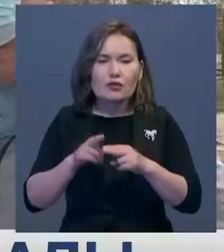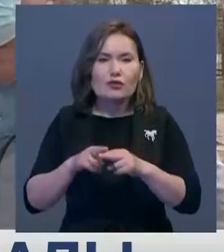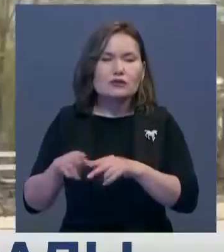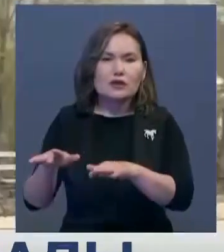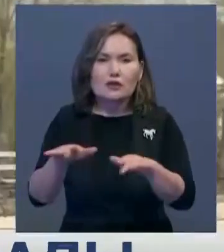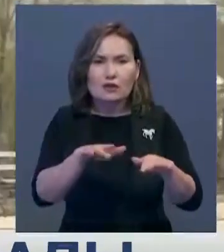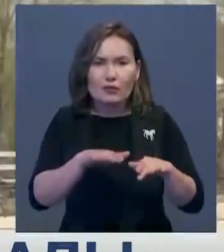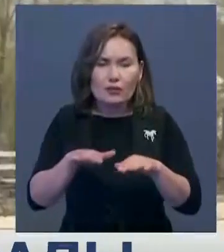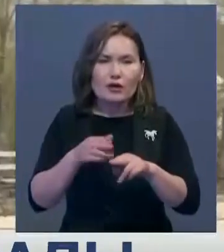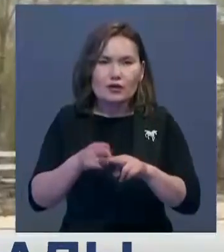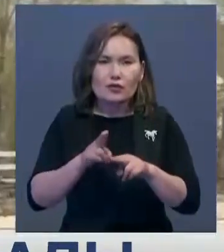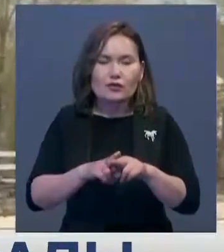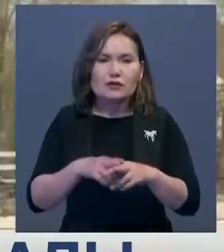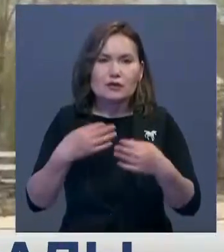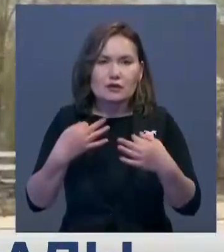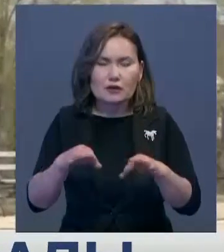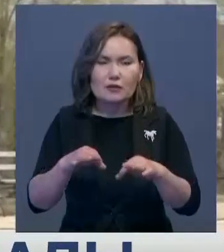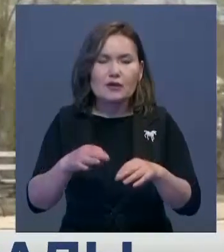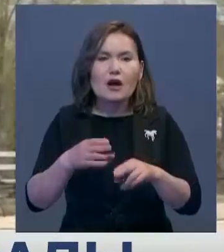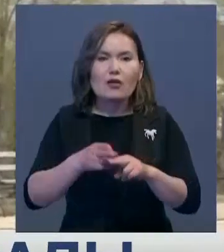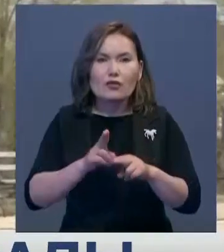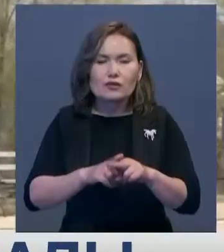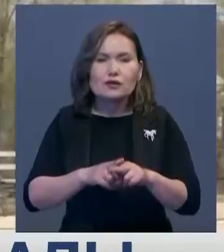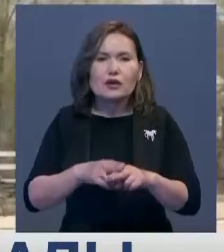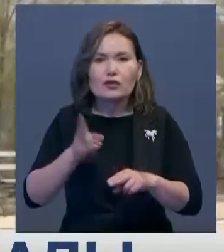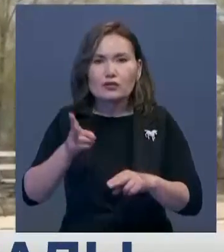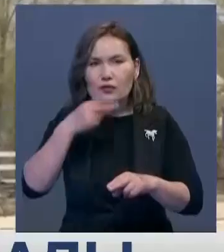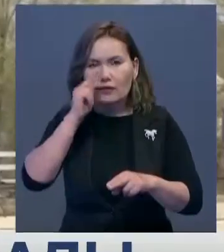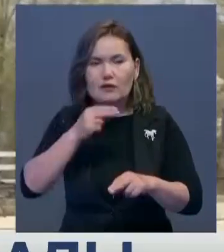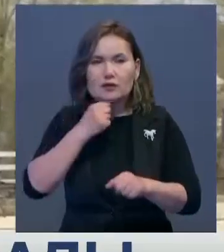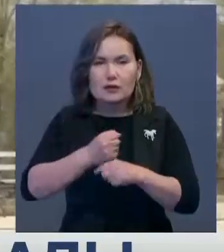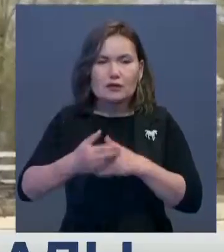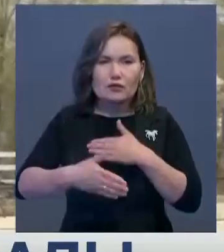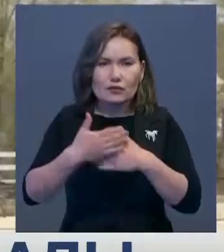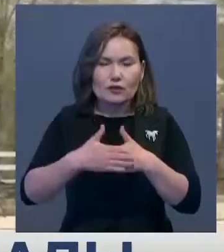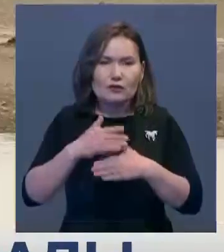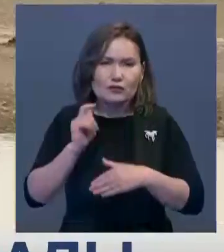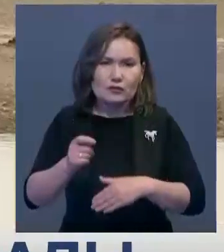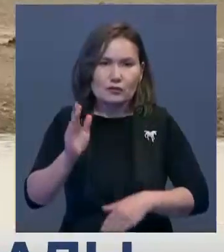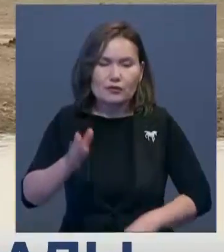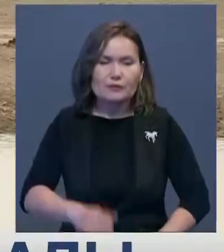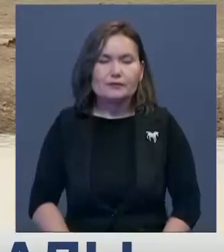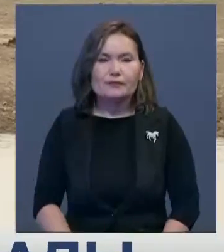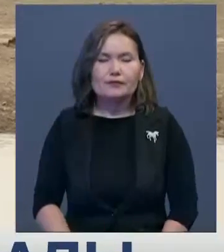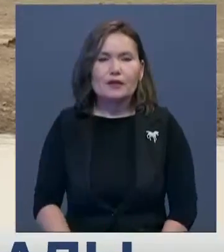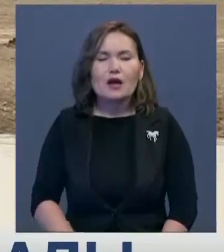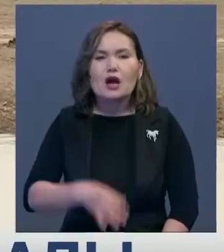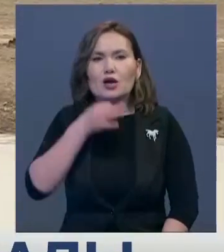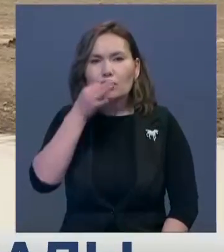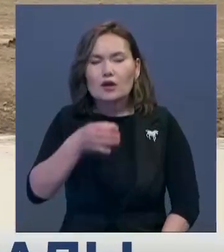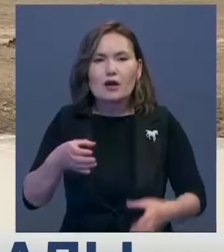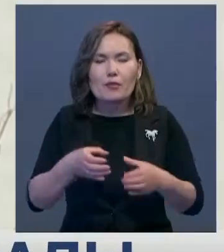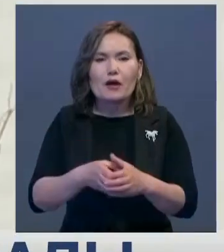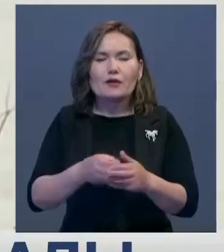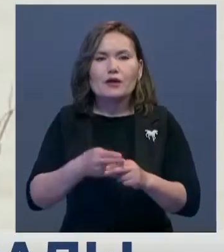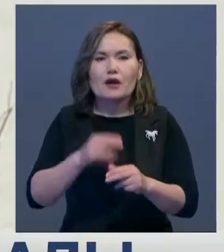заңсыз баққан үшін арнайы заңмен көзделген шаралар бар. Сол шараларды қолданатын боламыз. Жауаптылардың сөзінше бұл